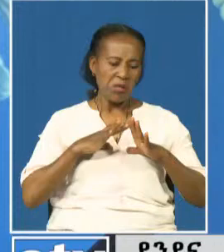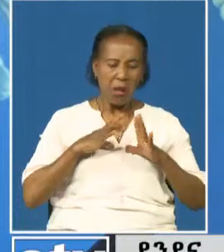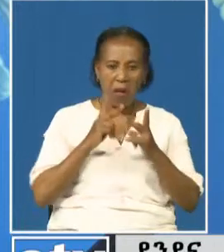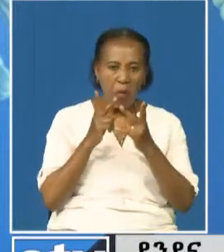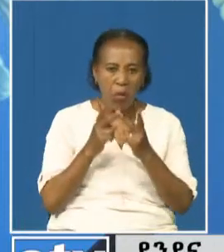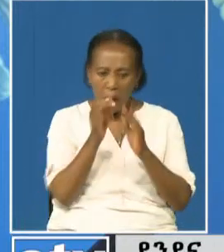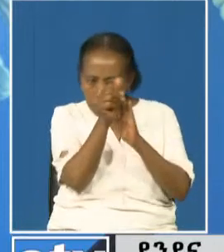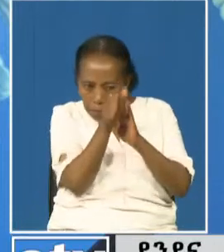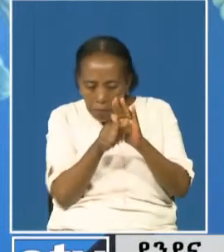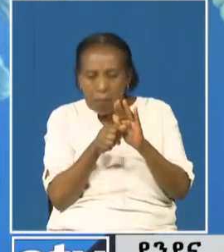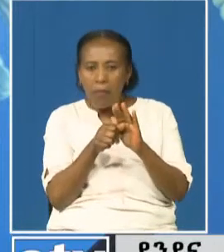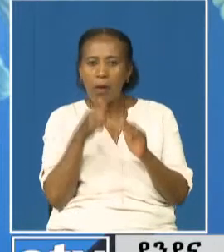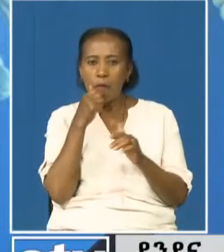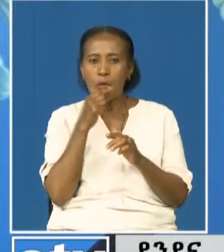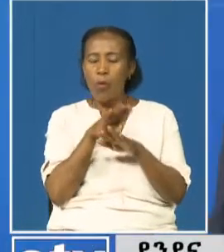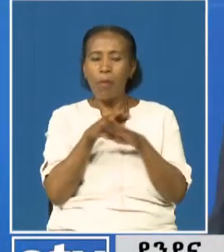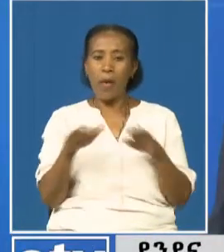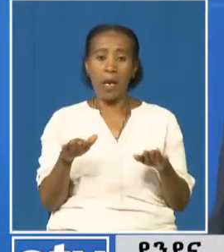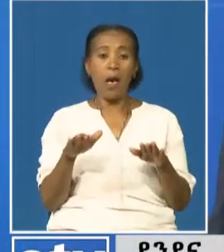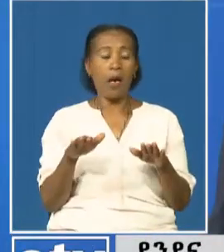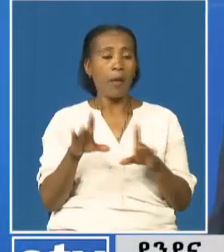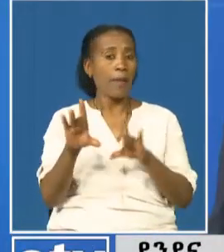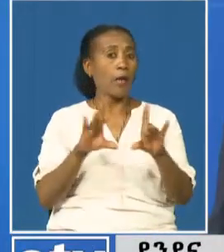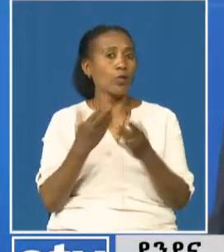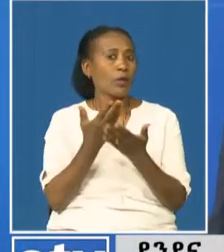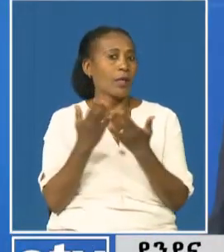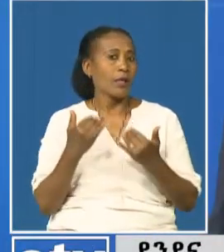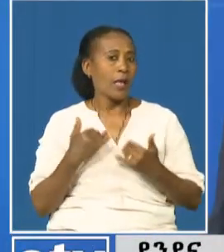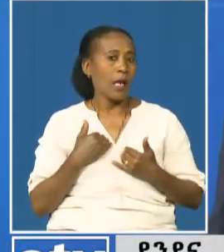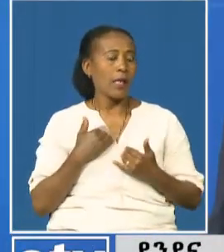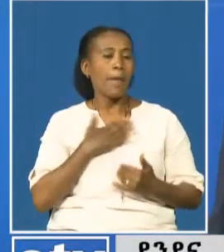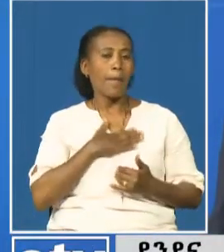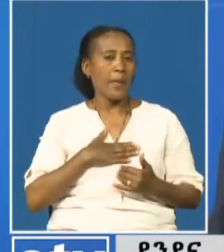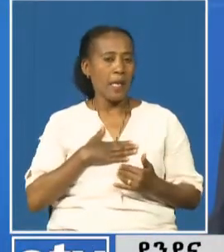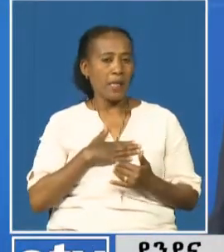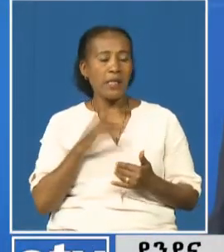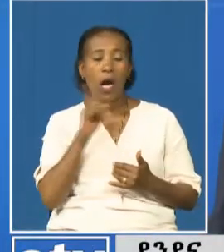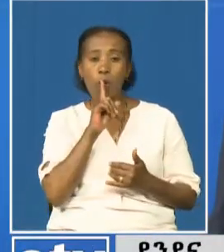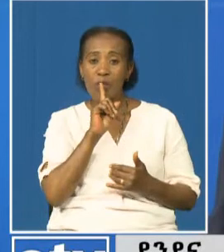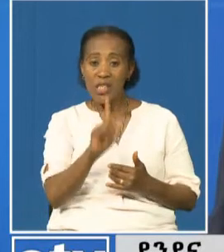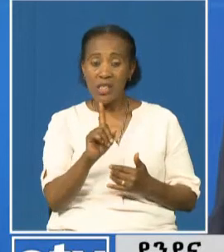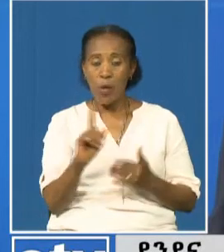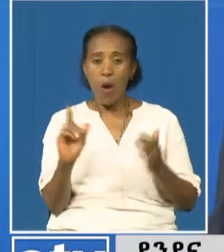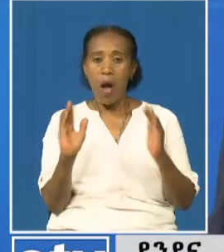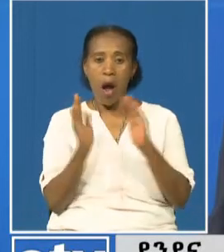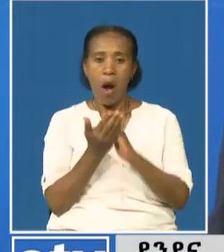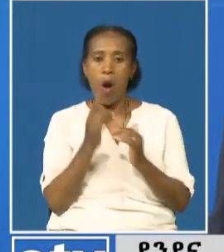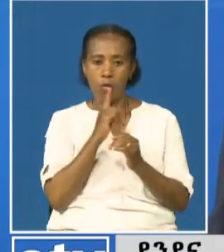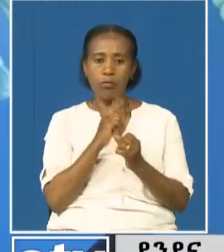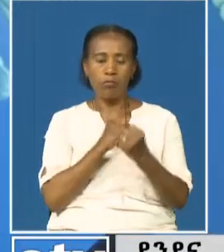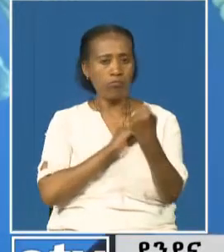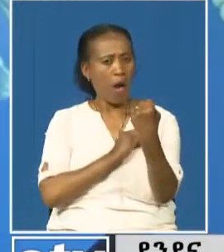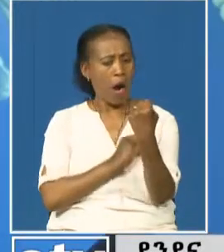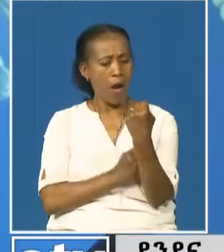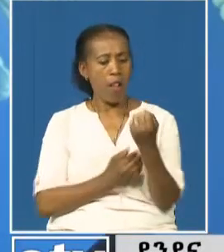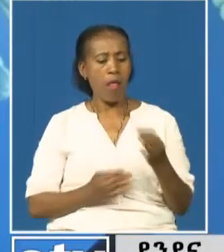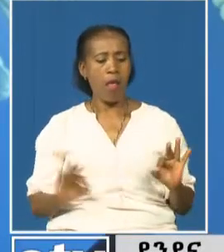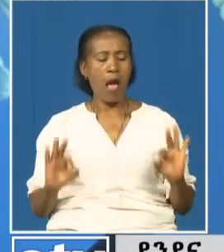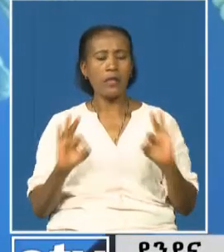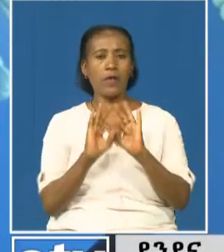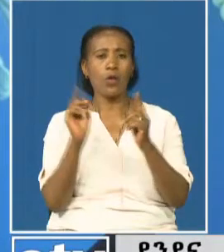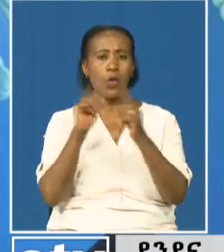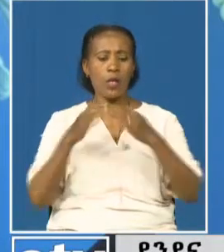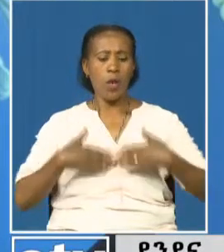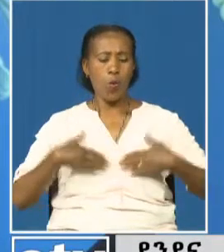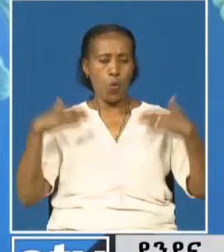በየመዝናኛው ተደብቆ በቃ እንትን የሚያረጉት ነገር አለና ፕሊስ አሁን ምንድነው የሆነ ፎርስ ያስፈልጋል። አሁን ወደ ወጣት